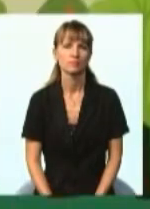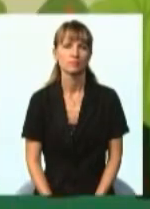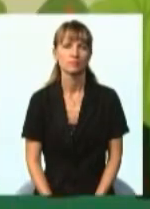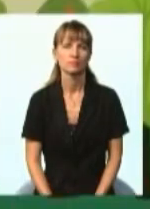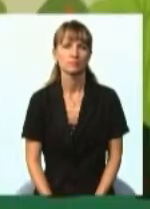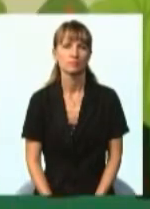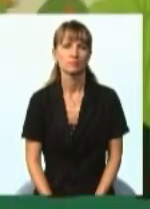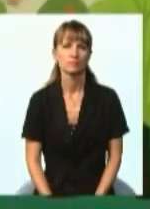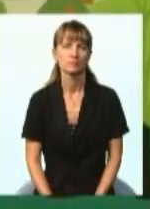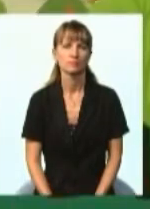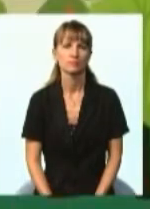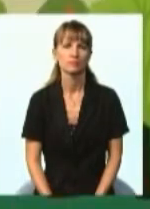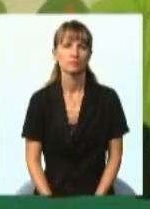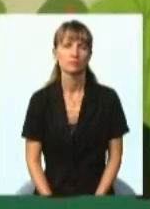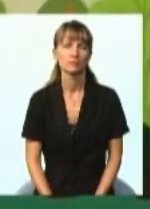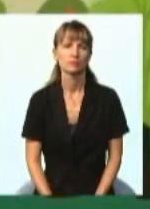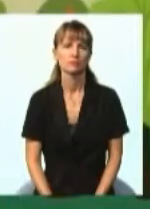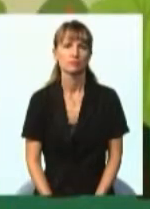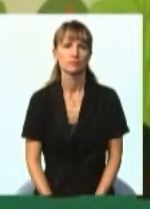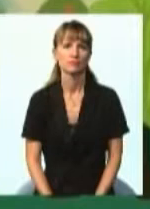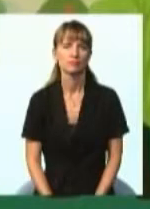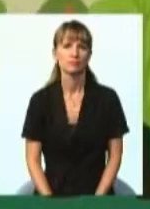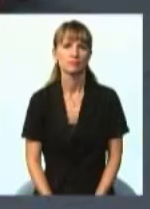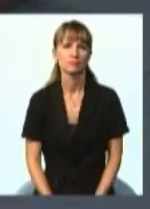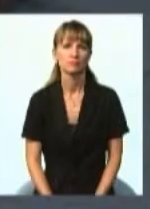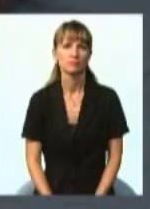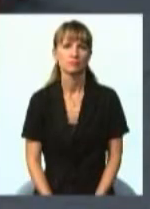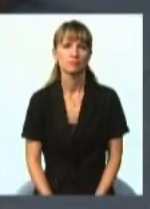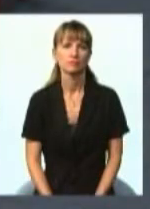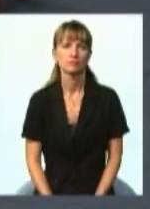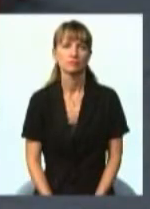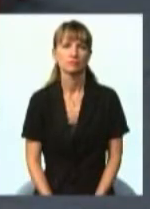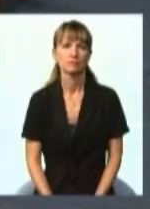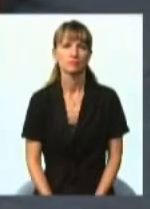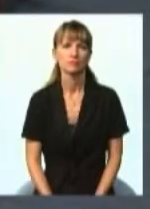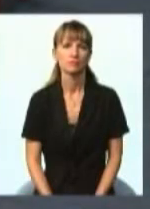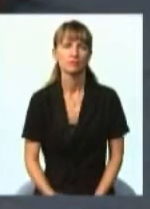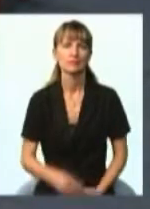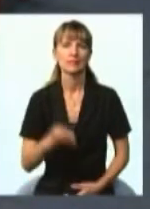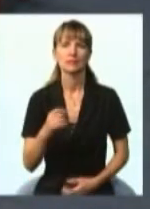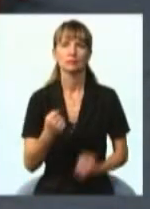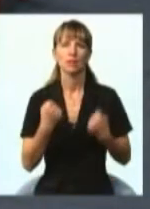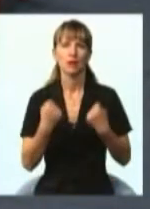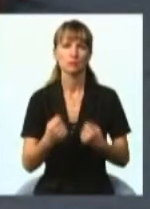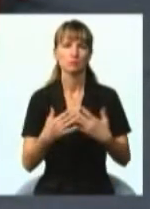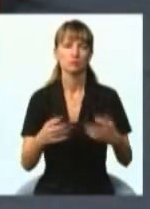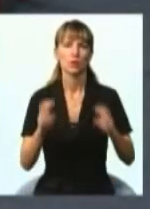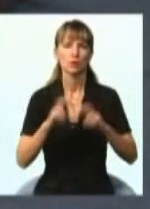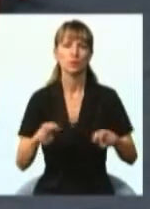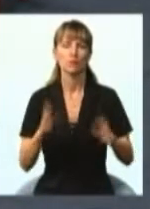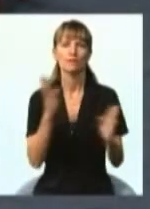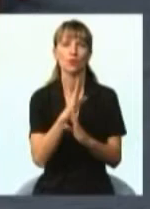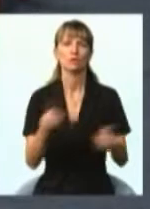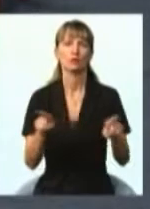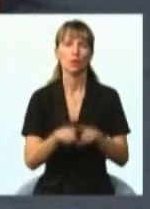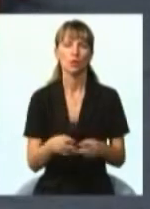З транспортом ми розібралися, з повітрям також.